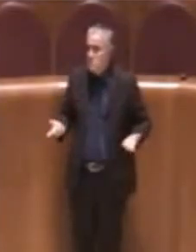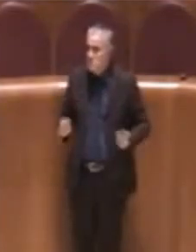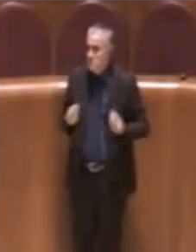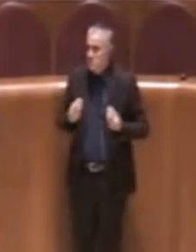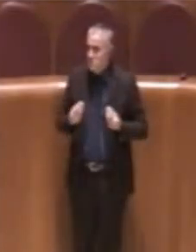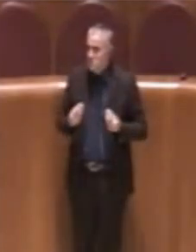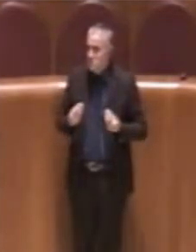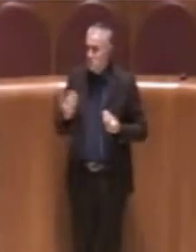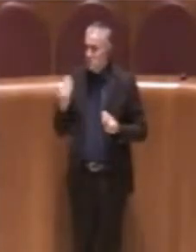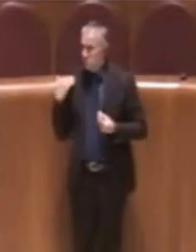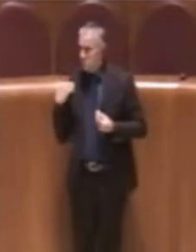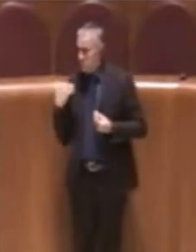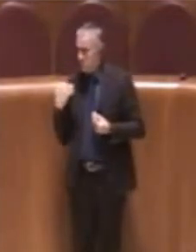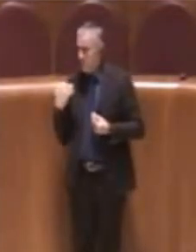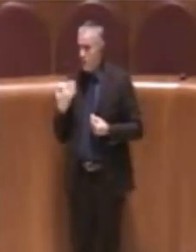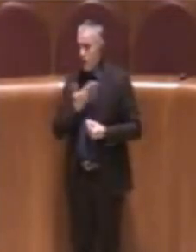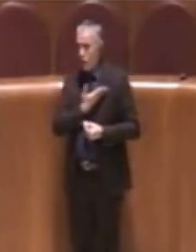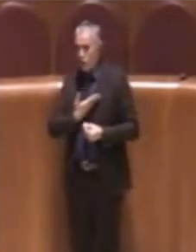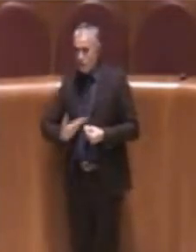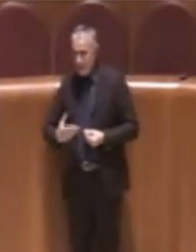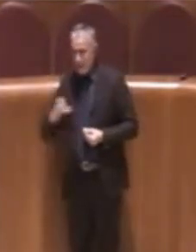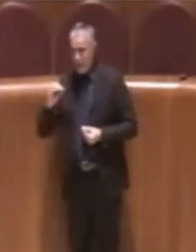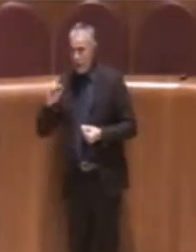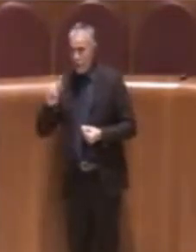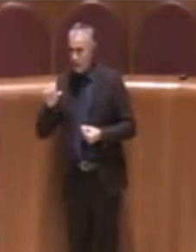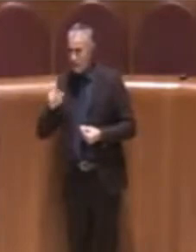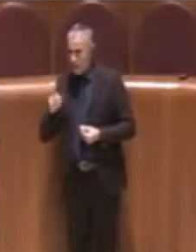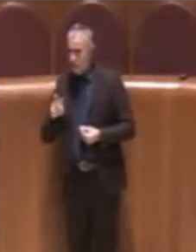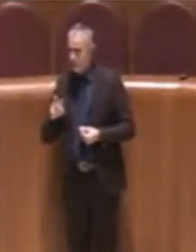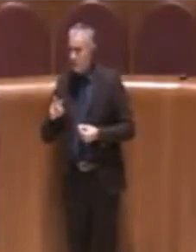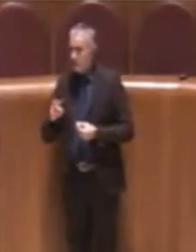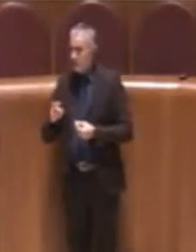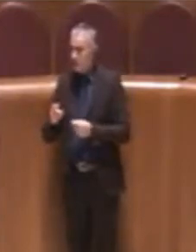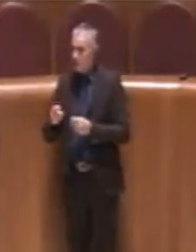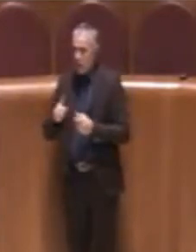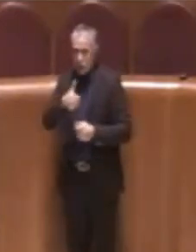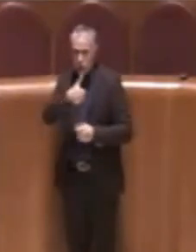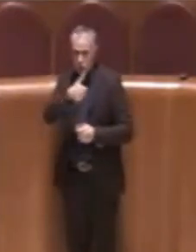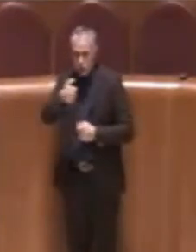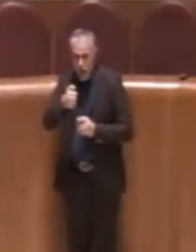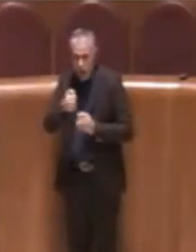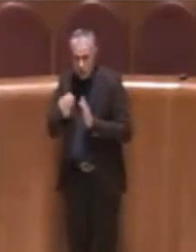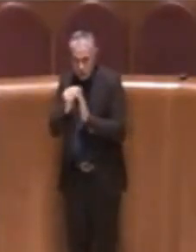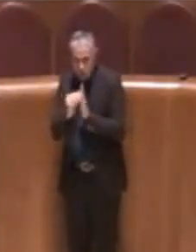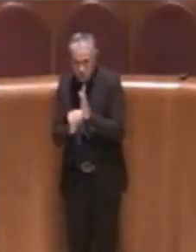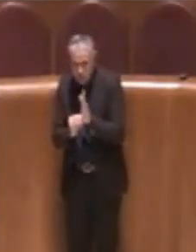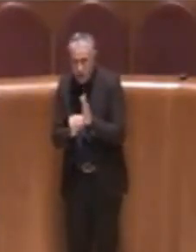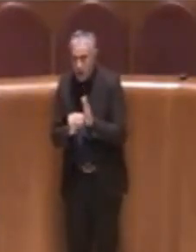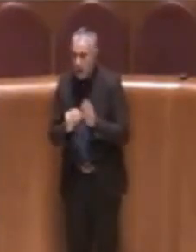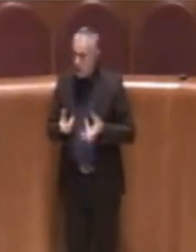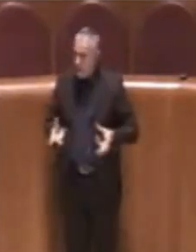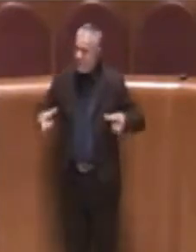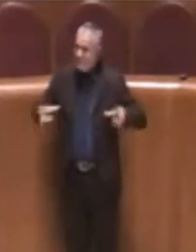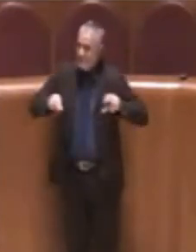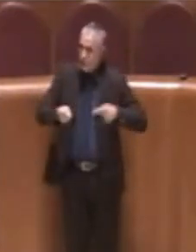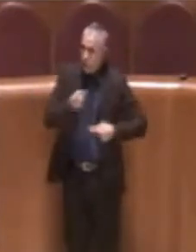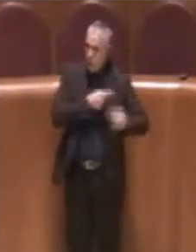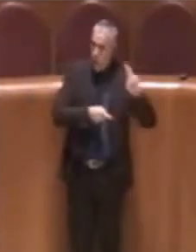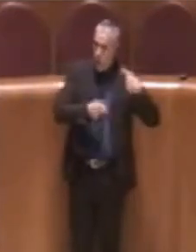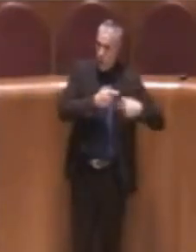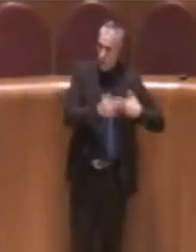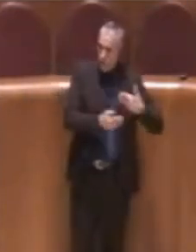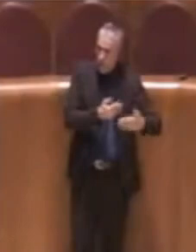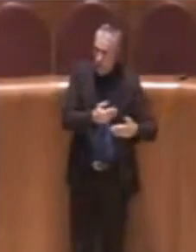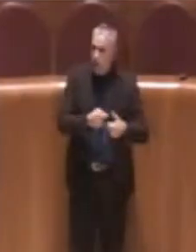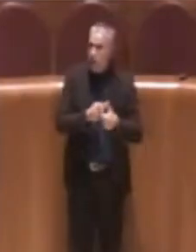il discorso del consigliere Corsetti, perché sanno ogni volta che l'opposizione presenta 100 emendamenti dobbiamo rifar ripartire il leader della delibera, nel discorso di